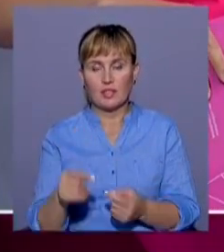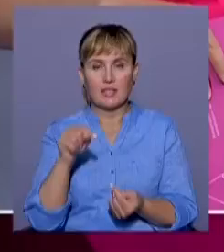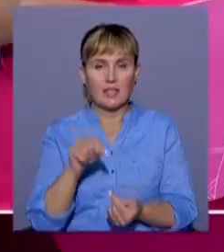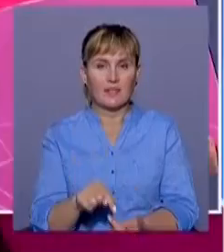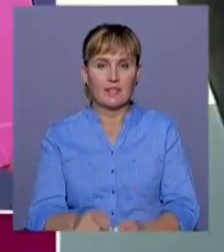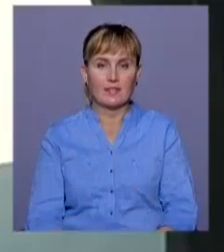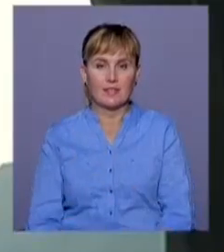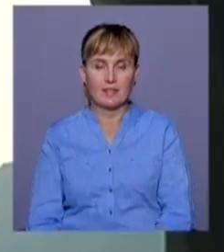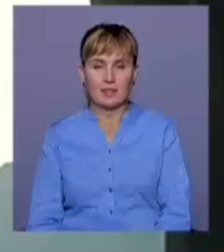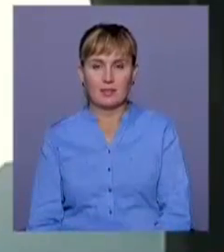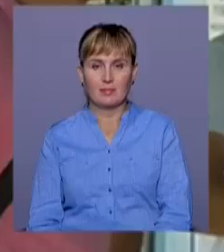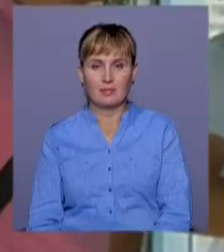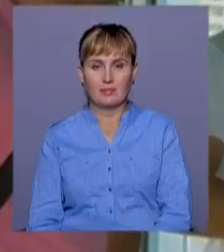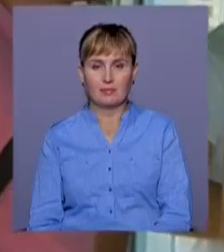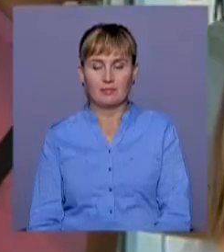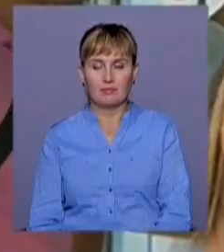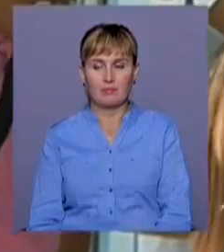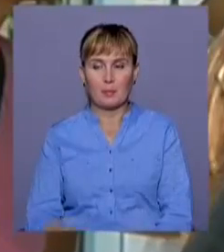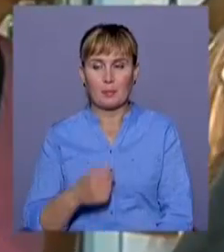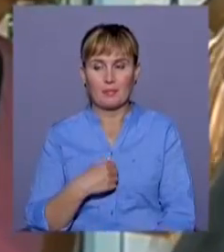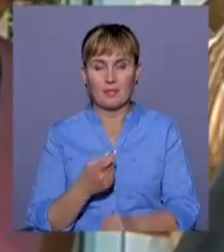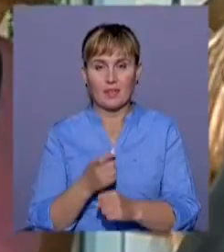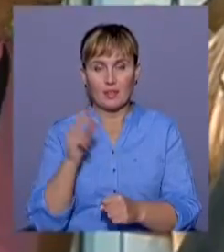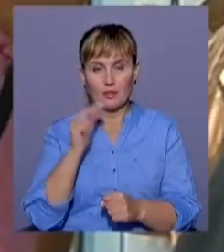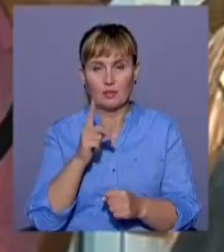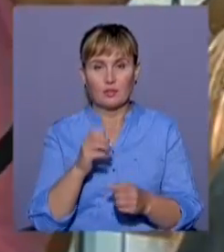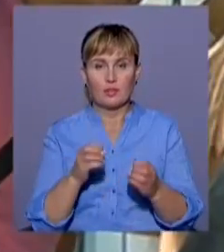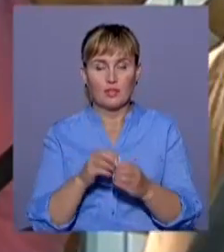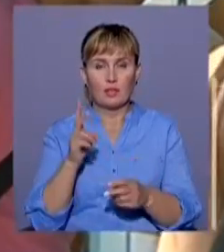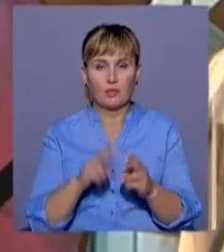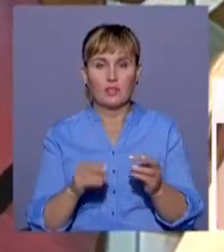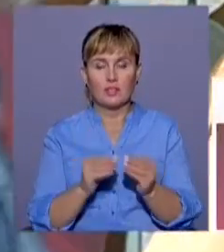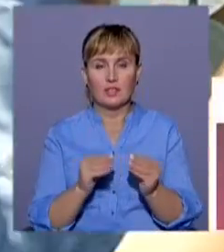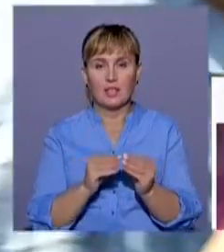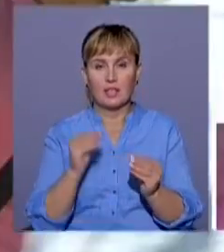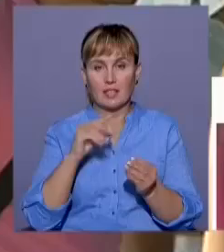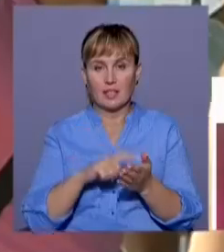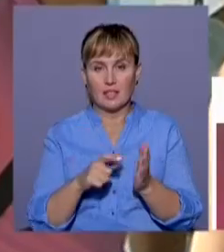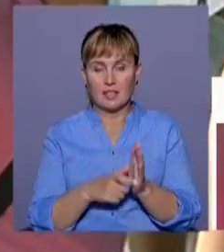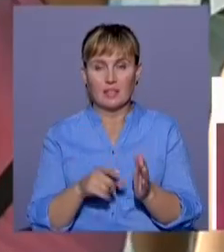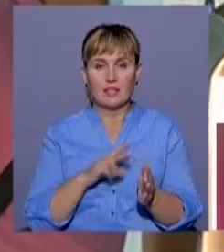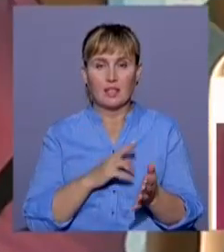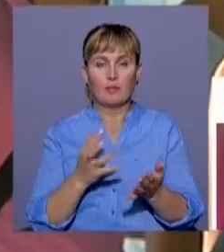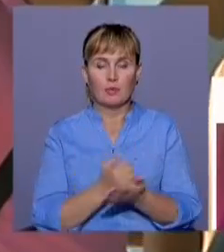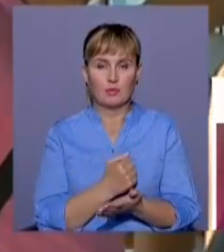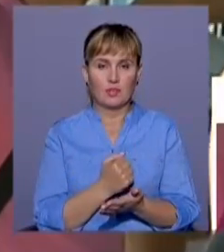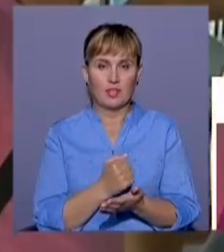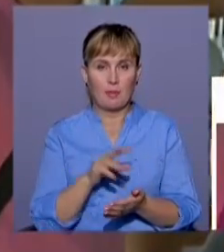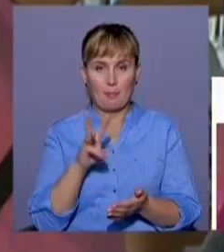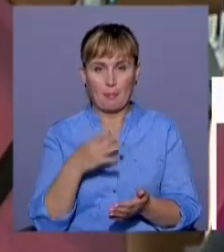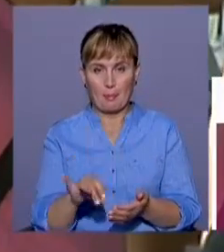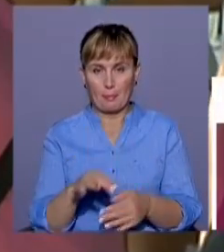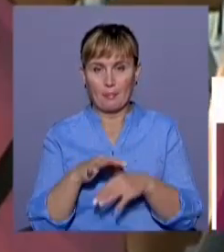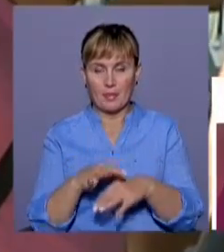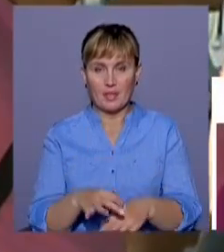соответственно. Я учусь в 130-й гимназии, окончила 10 класс. Я, получается, в мае